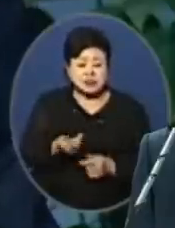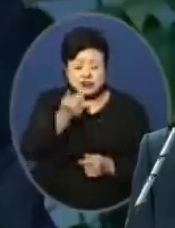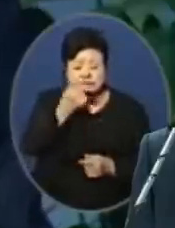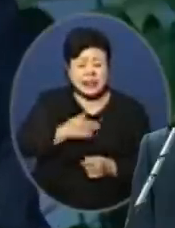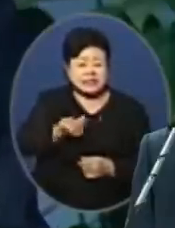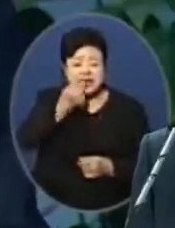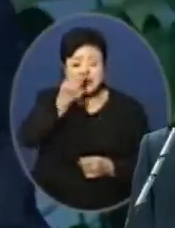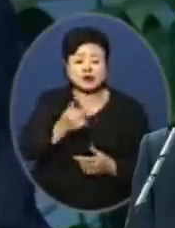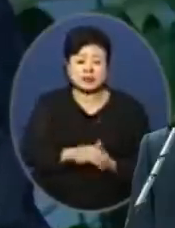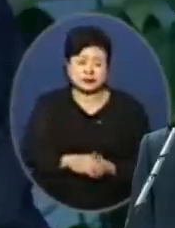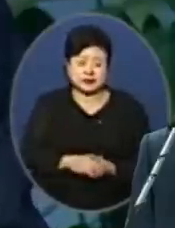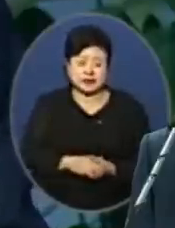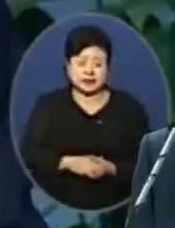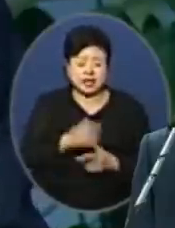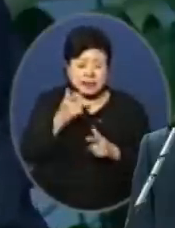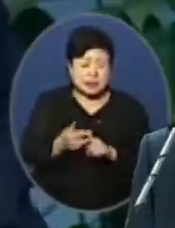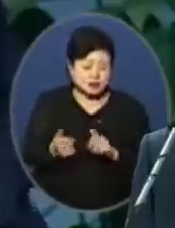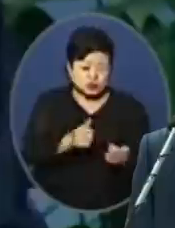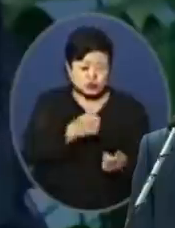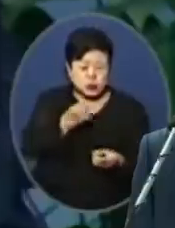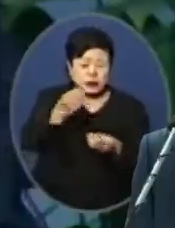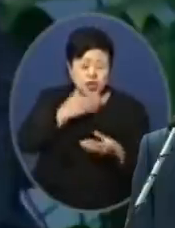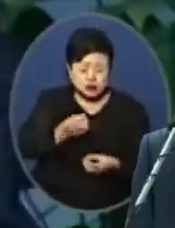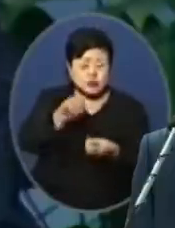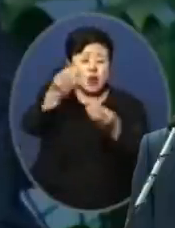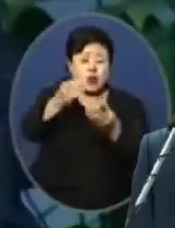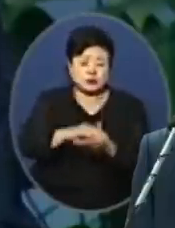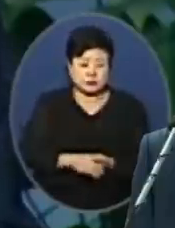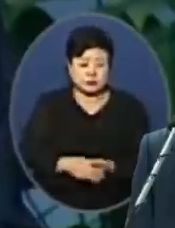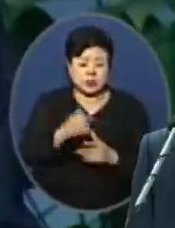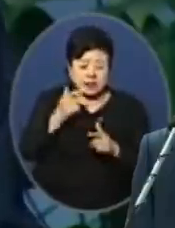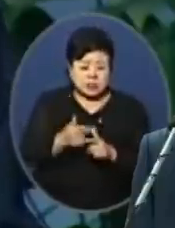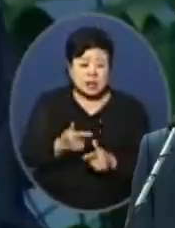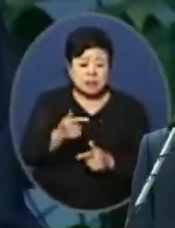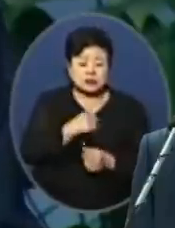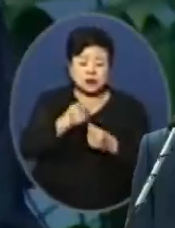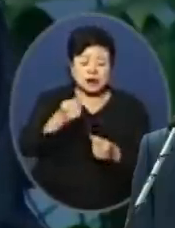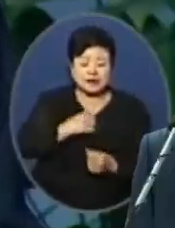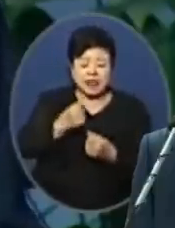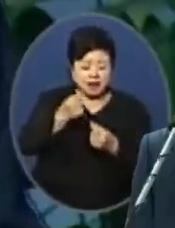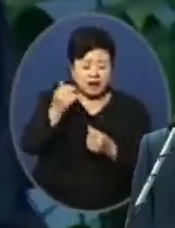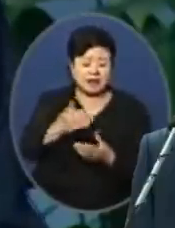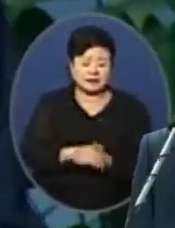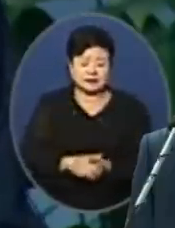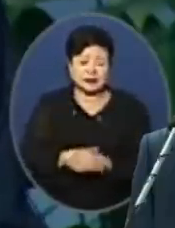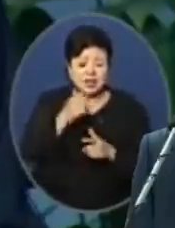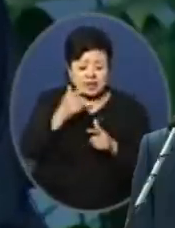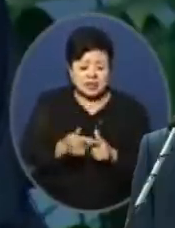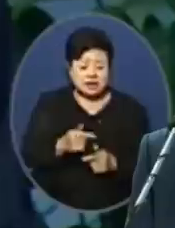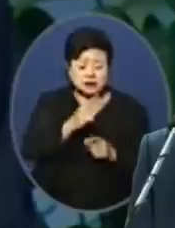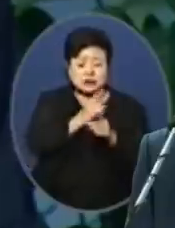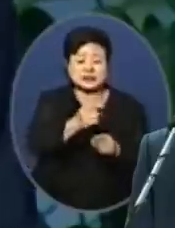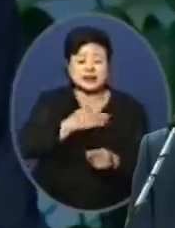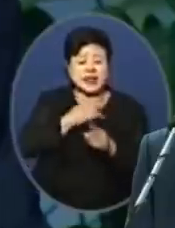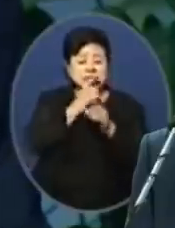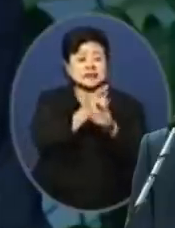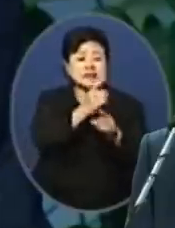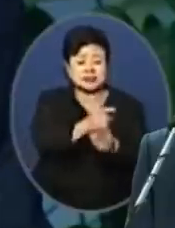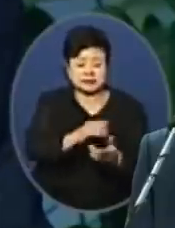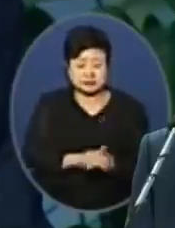생명 내 생명이다. 예수 축복 내 축복이다. 예수 건강 내 건강이다. 예수 승리 내